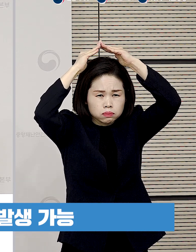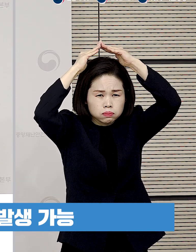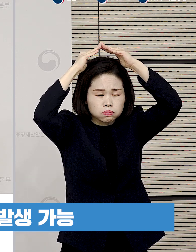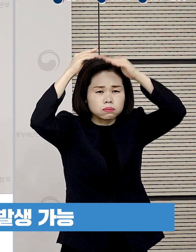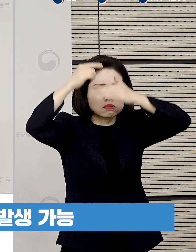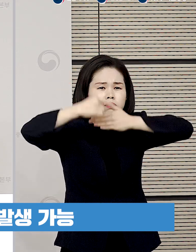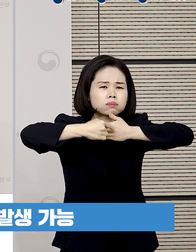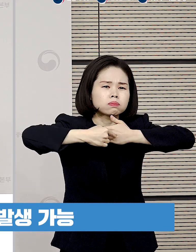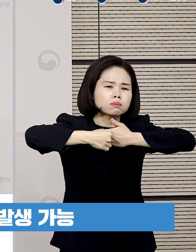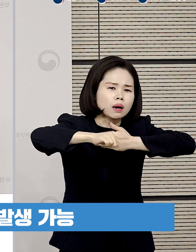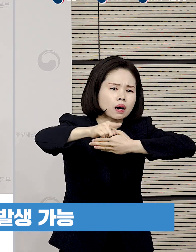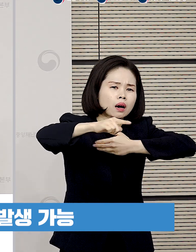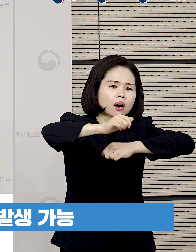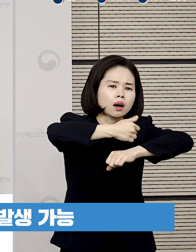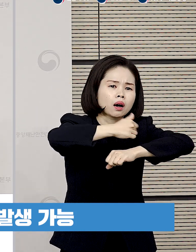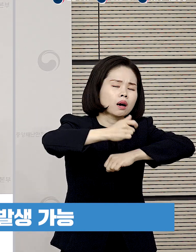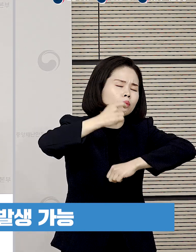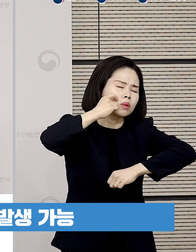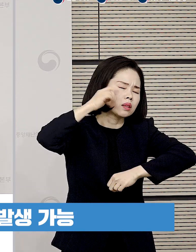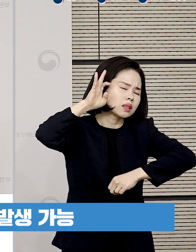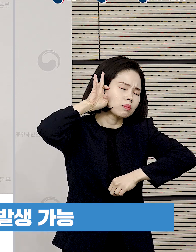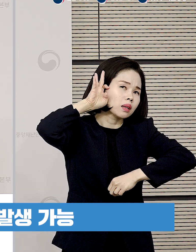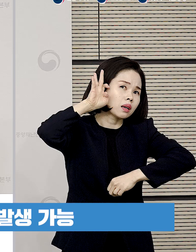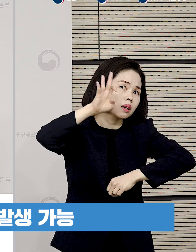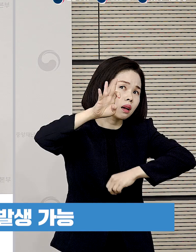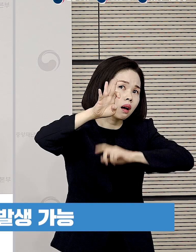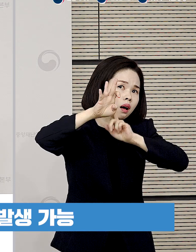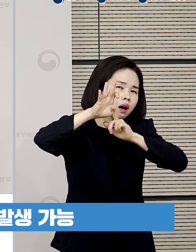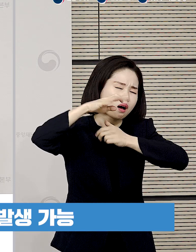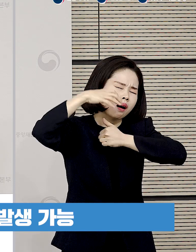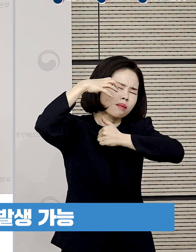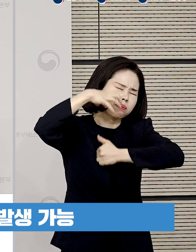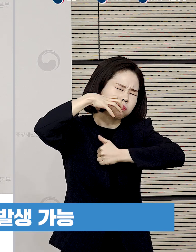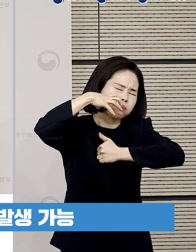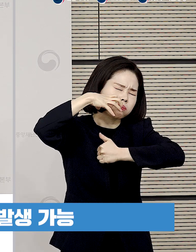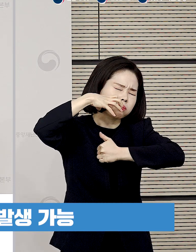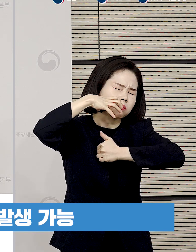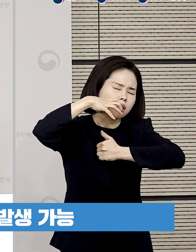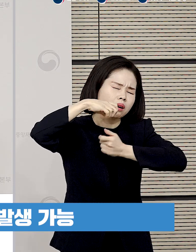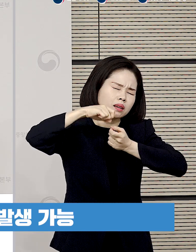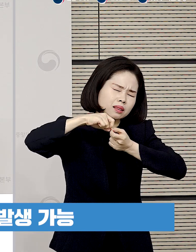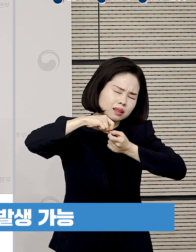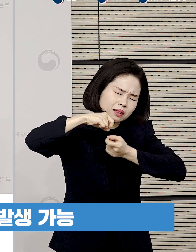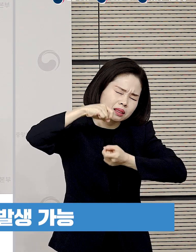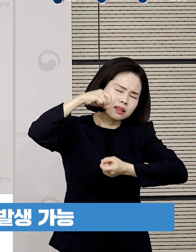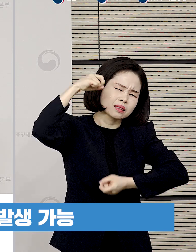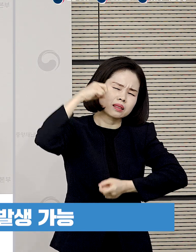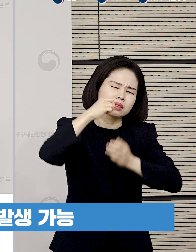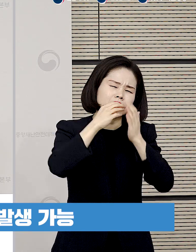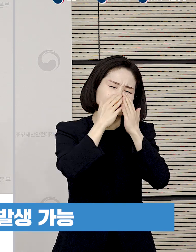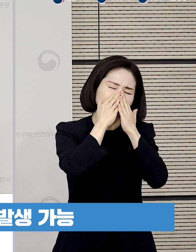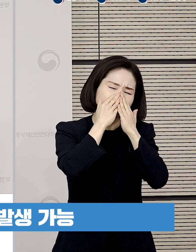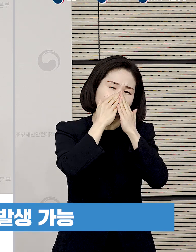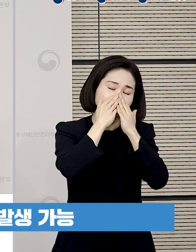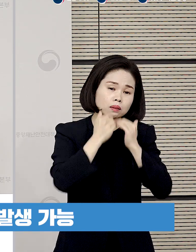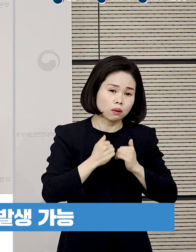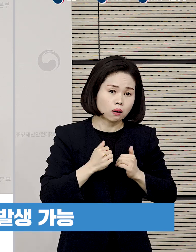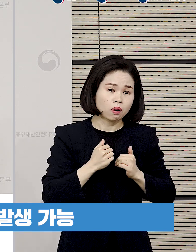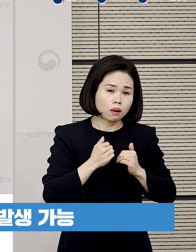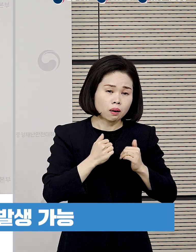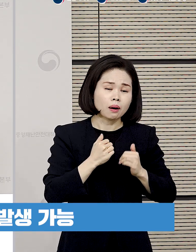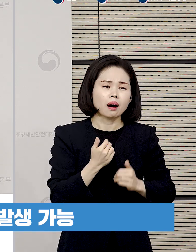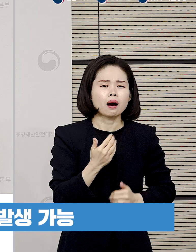집안에만 머물러서 활동을 상당히 오랜 기간, 14일이라는 기간이 그렇게 짧지만은